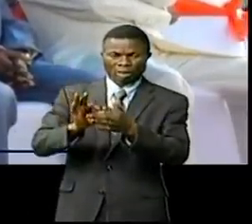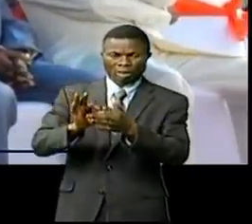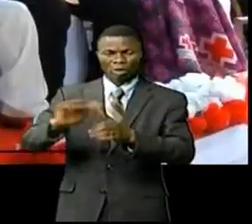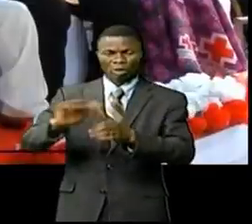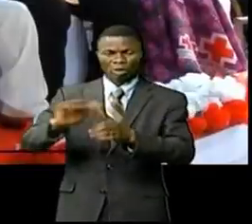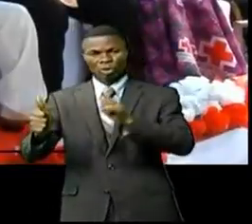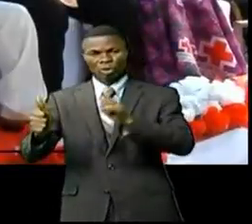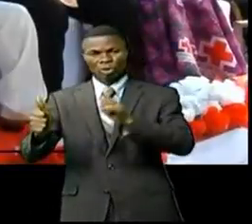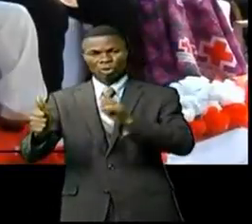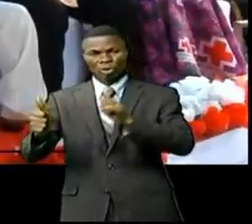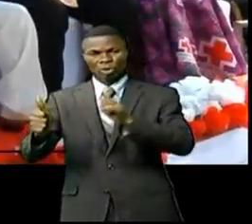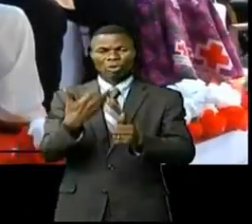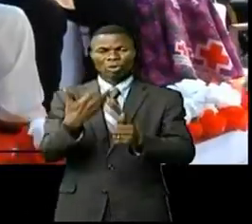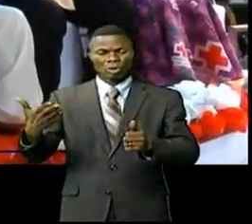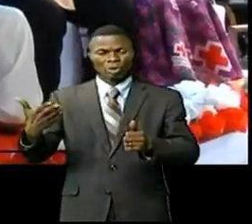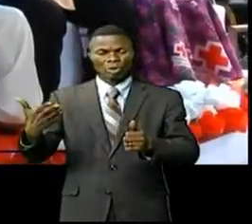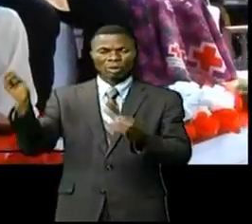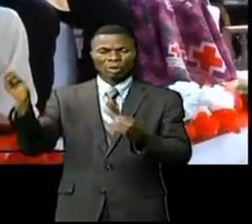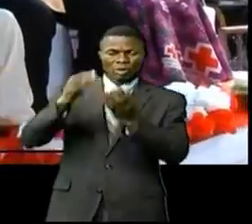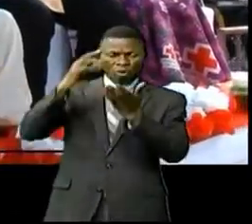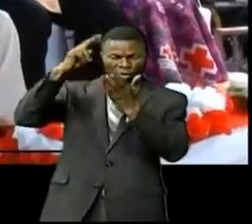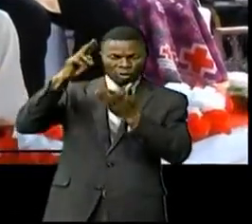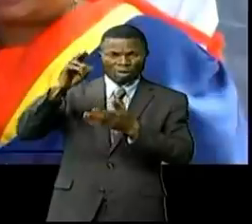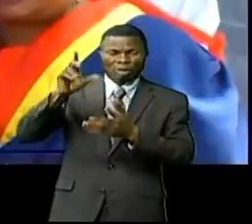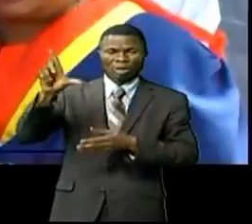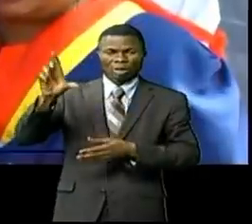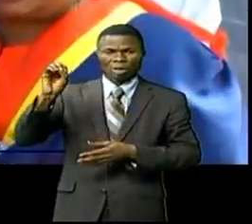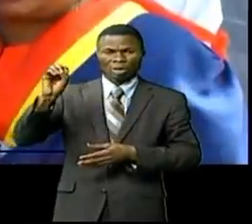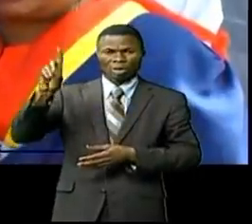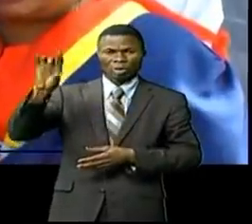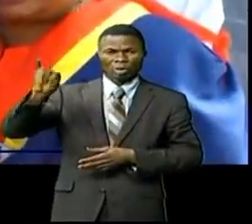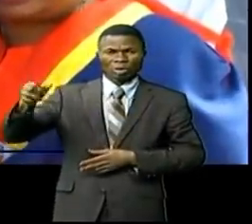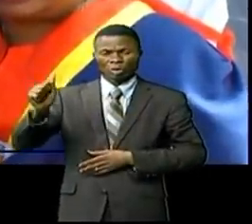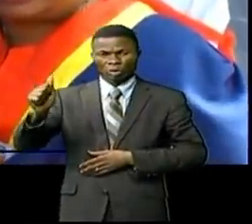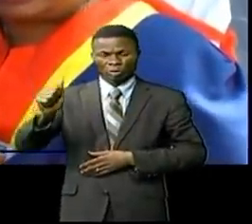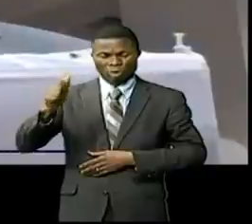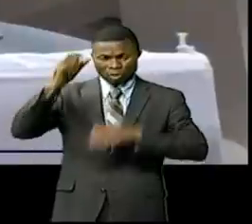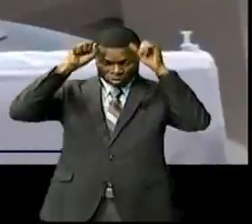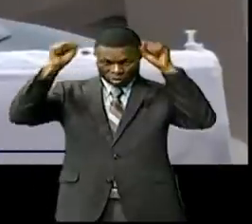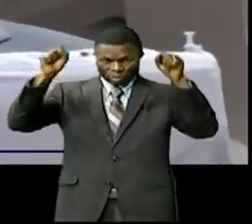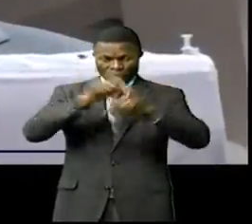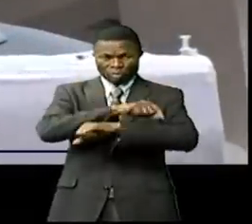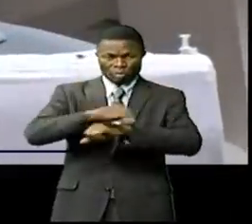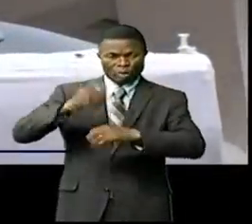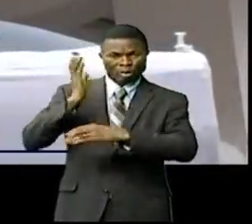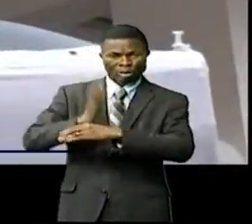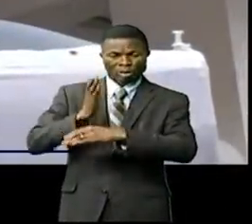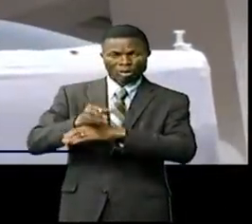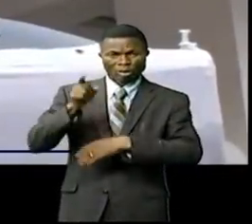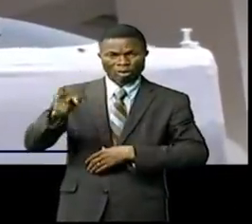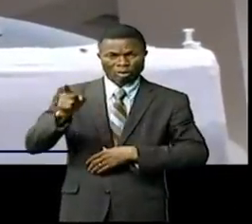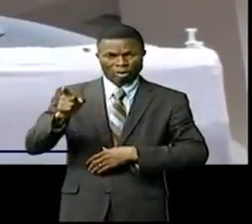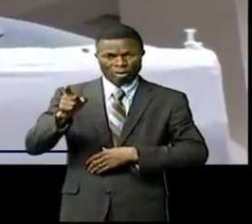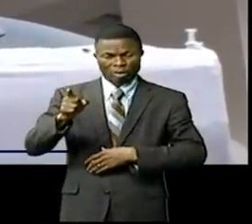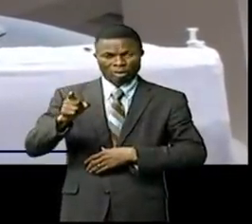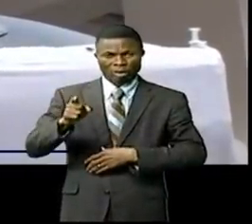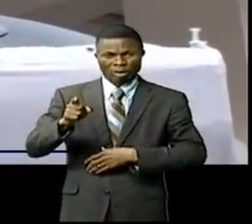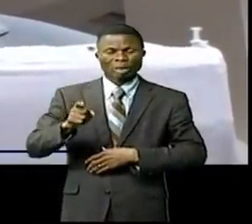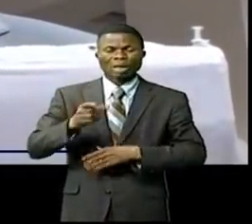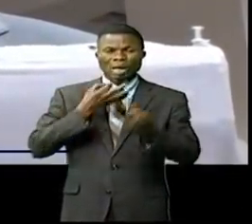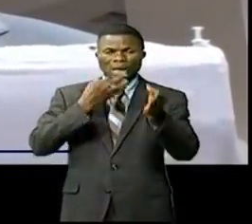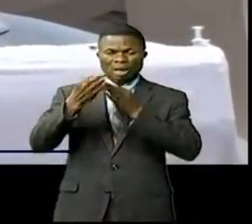instituts français ainsi que l'Université de Lodja. Le président du conseil d'administration, Julien Kouississi, a cependant réitéré